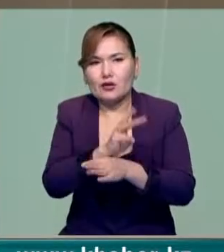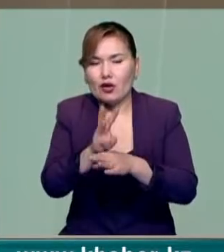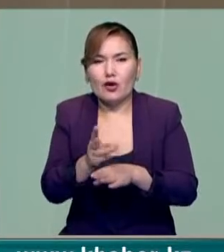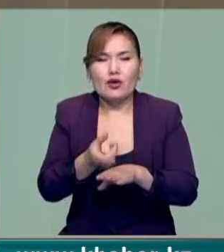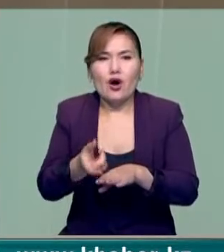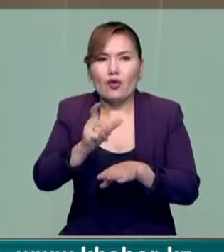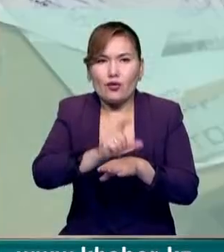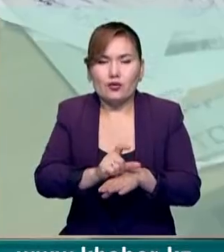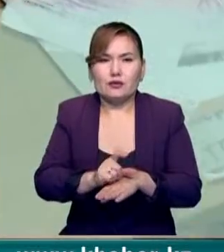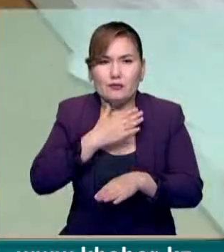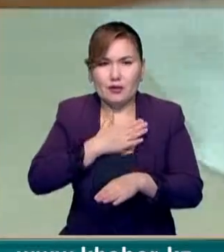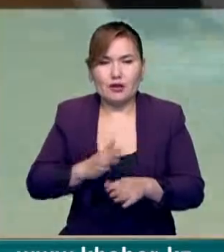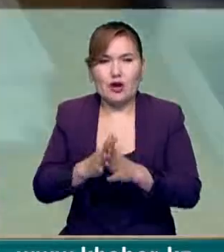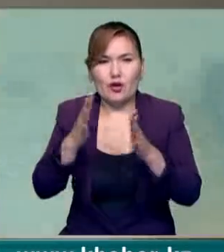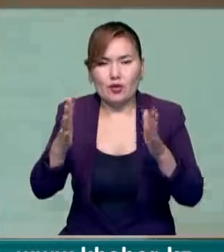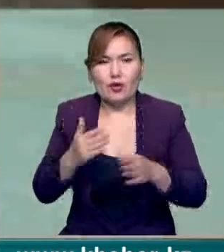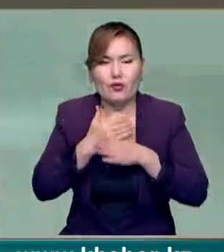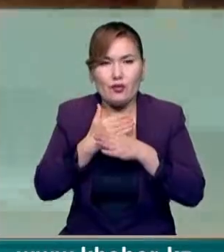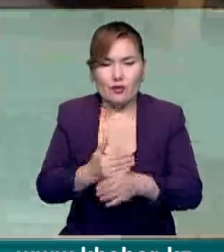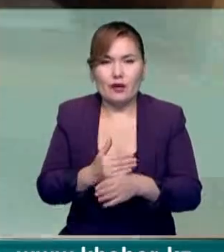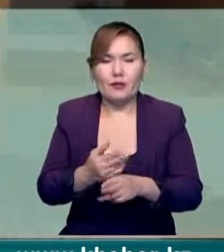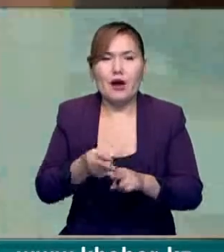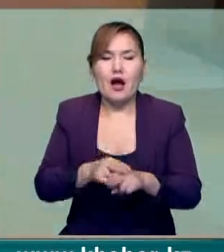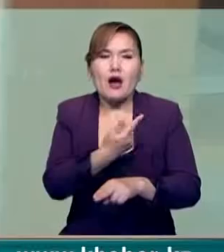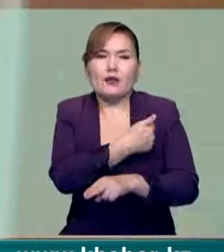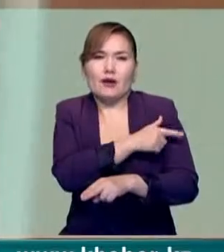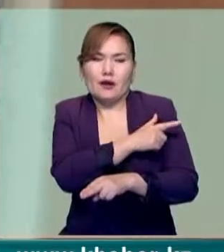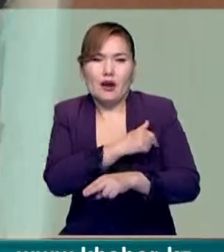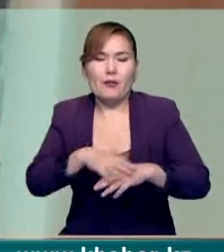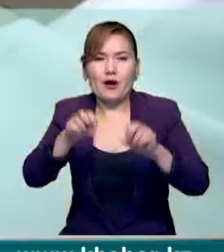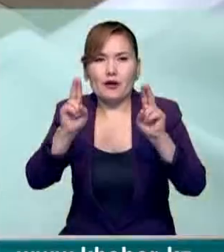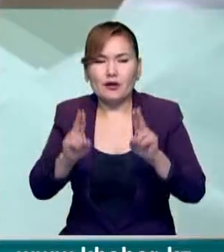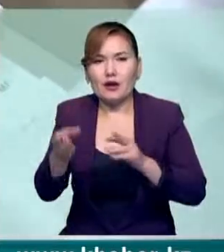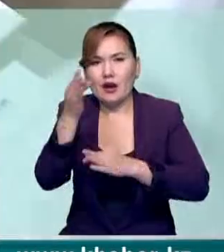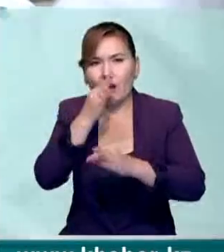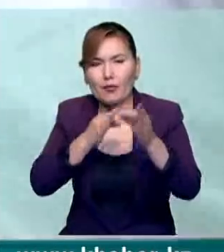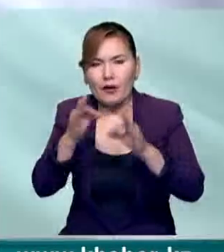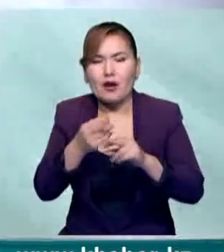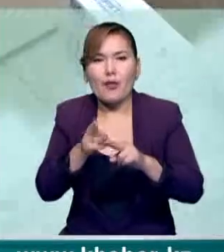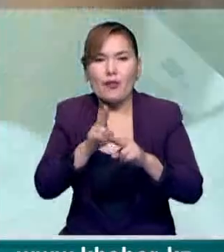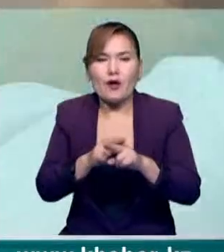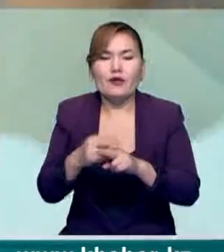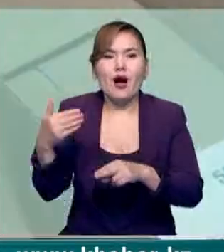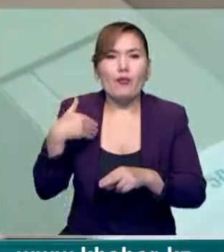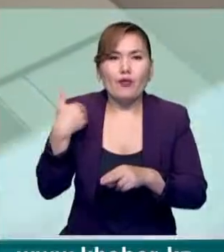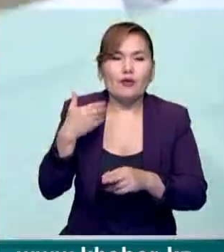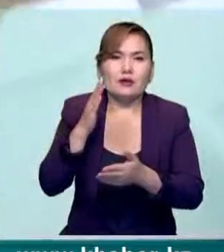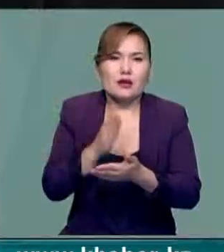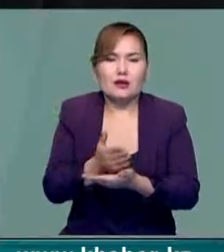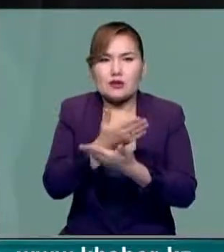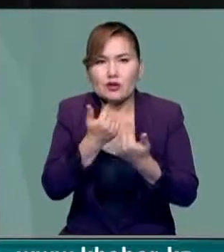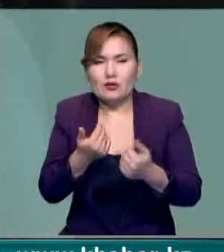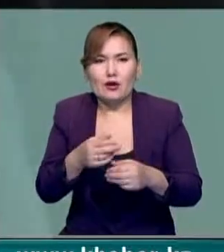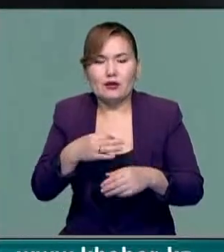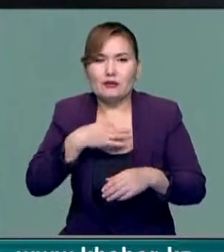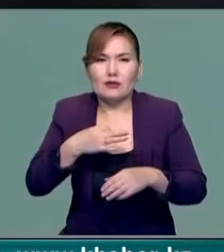үлкен көмек болып тұр. Ал дәрігерлердің айтуынша, дәрілердің әртүрлі әсер етуі табиғи құбылыс, бірақ сапасына қатысты ешқандай шағым жоқ.